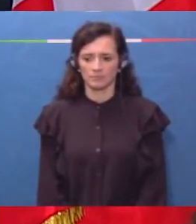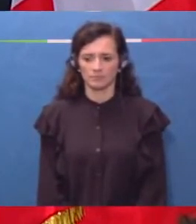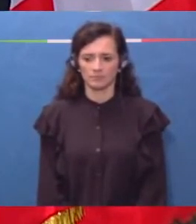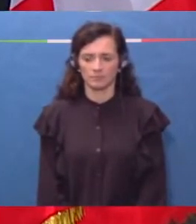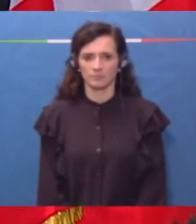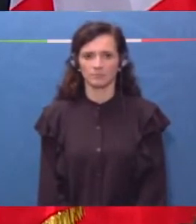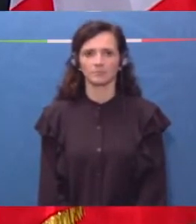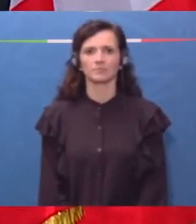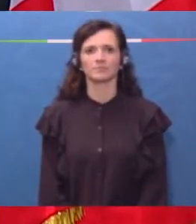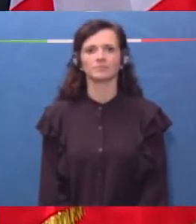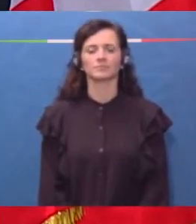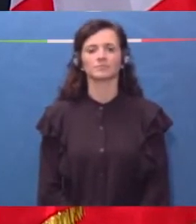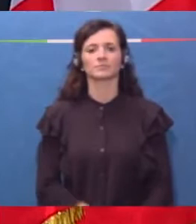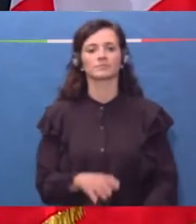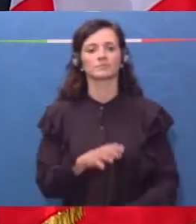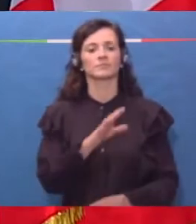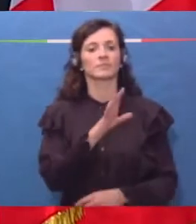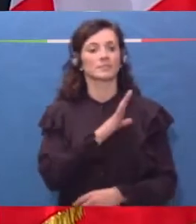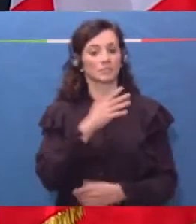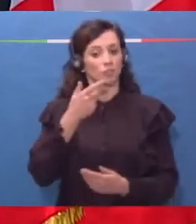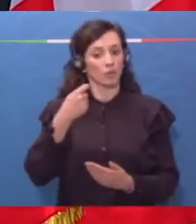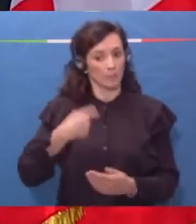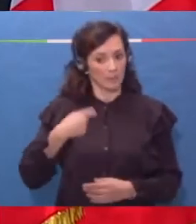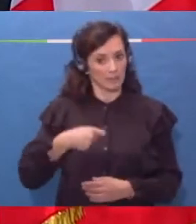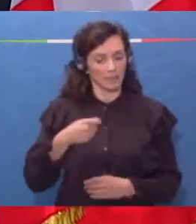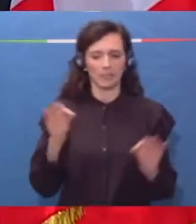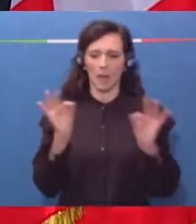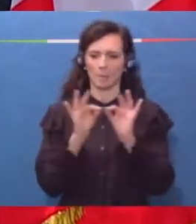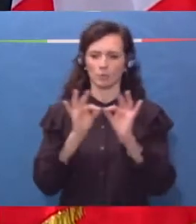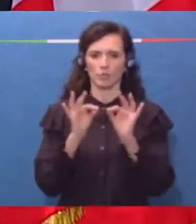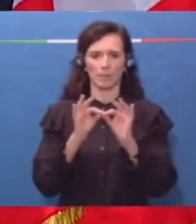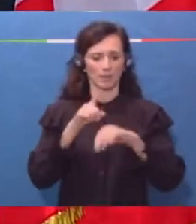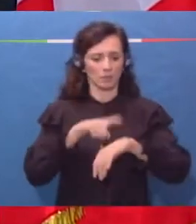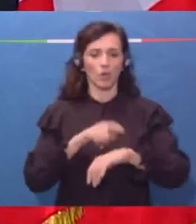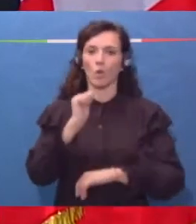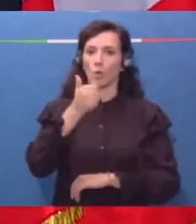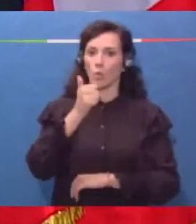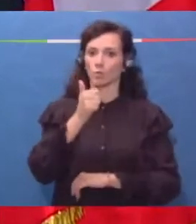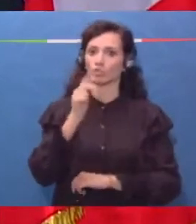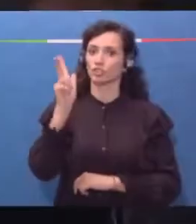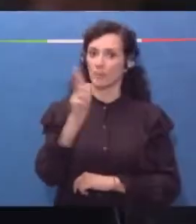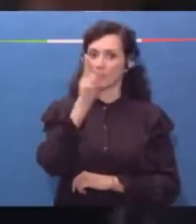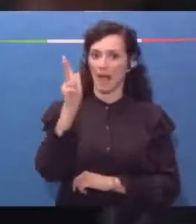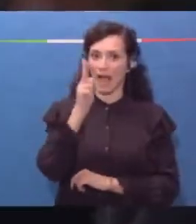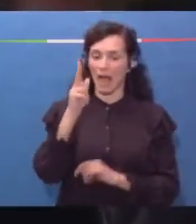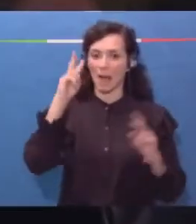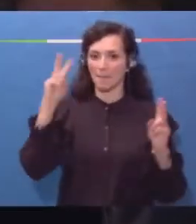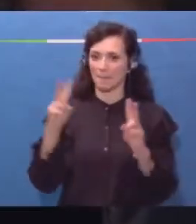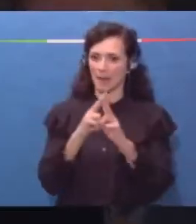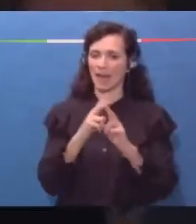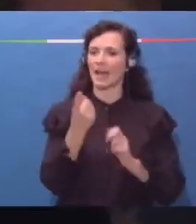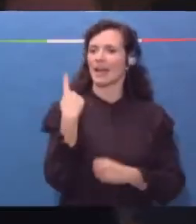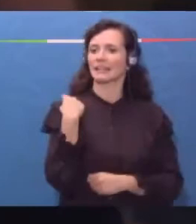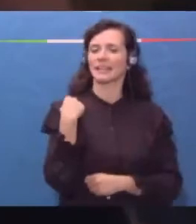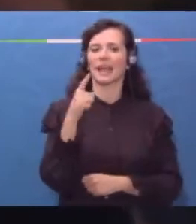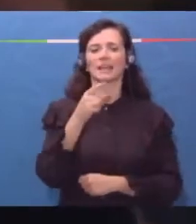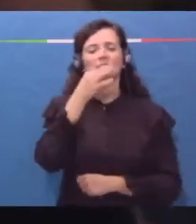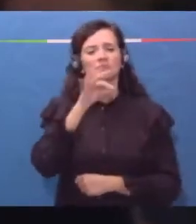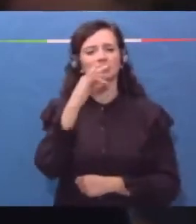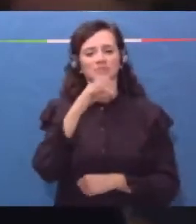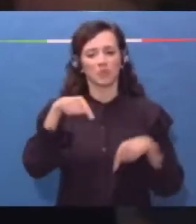Signor Presidente, appuntamento alle ore 11 con Papa. Ieri ha dichiarato che è qui per